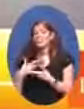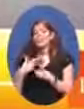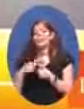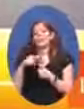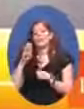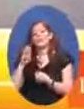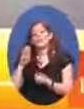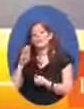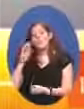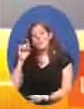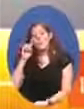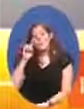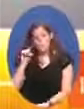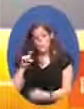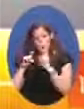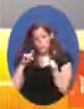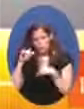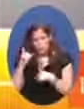בוז'י הרצוג,